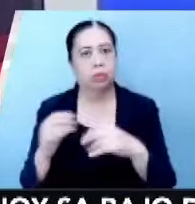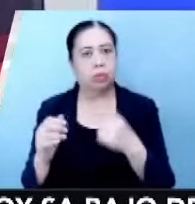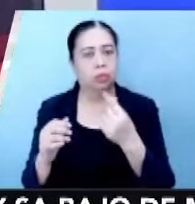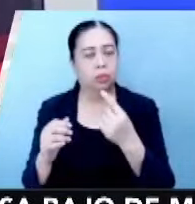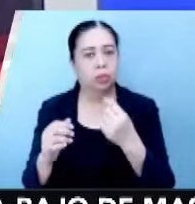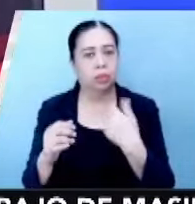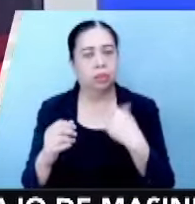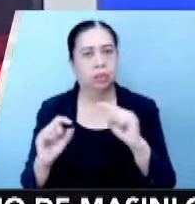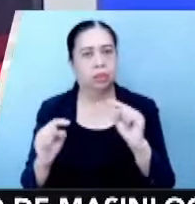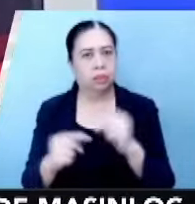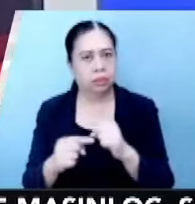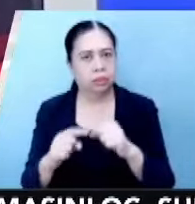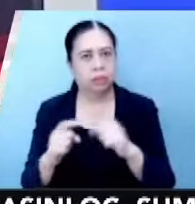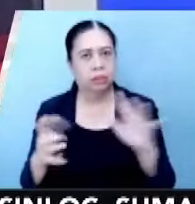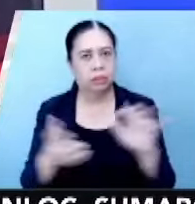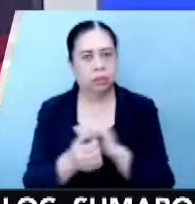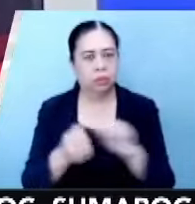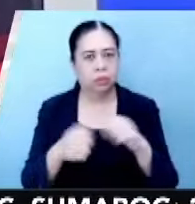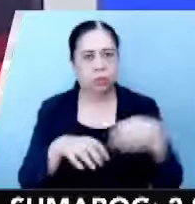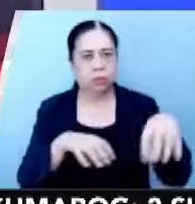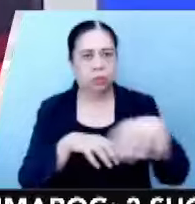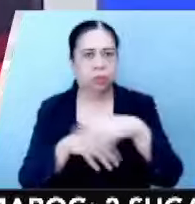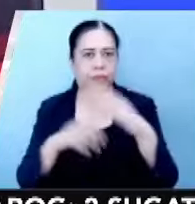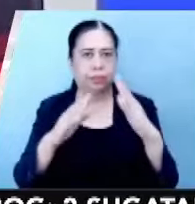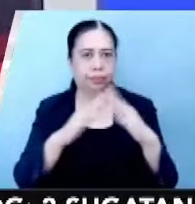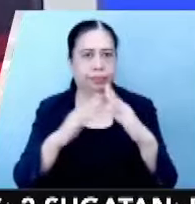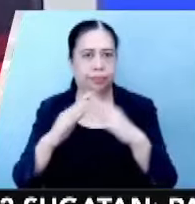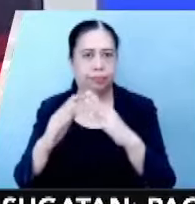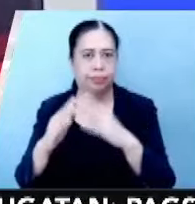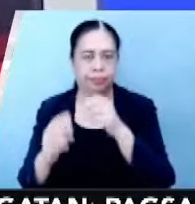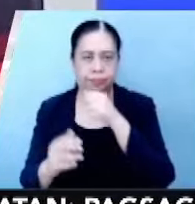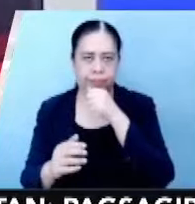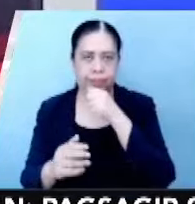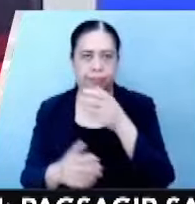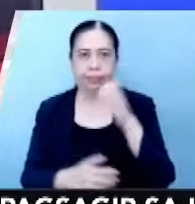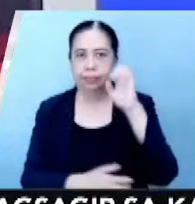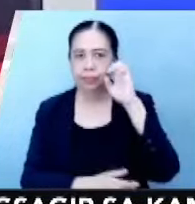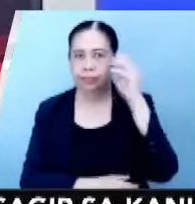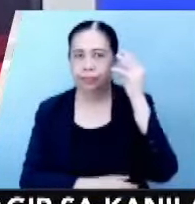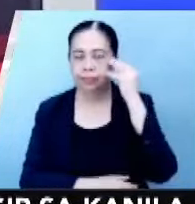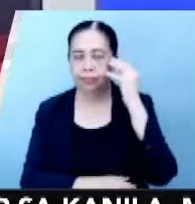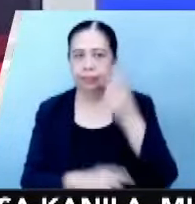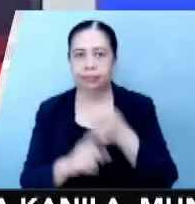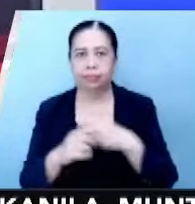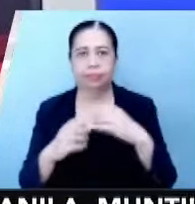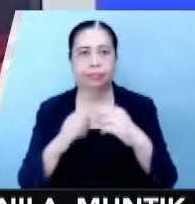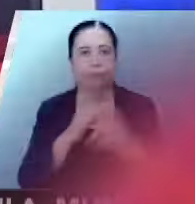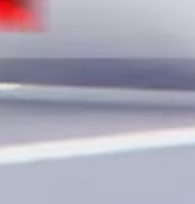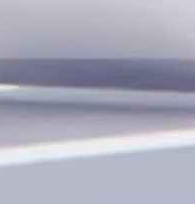at napinsala rin ang ilang kalapit na bahay. Nakatutok si Efren Mama ng GMA Regional TV.